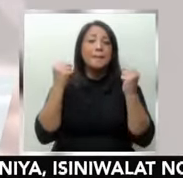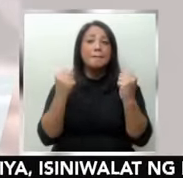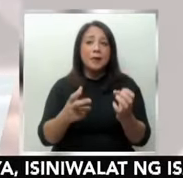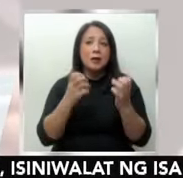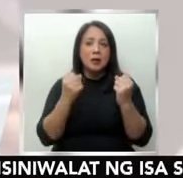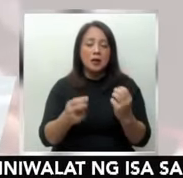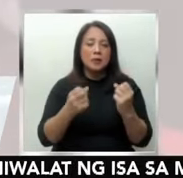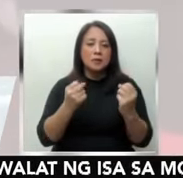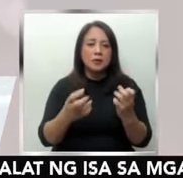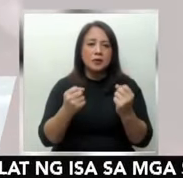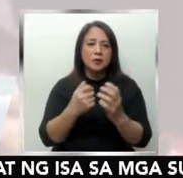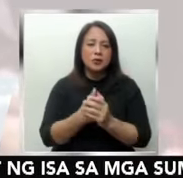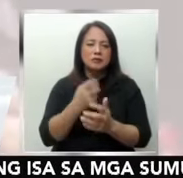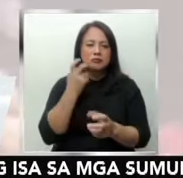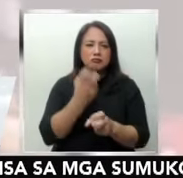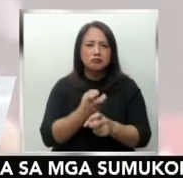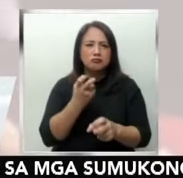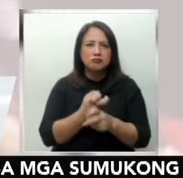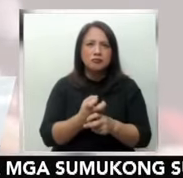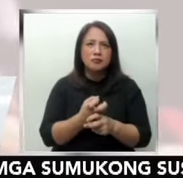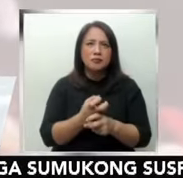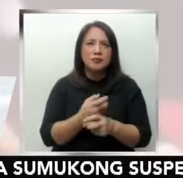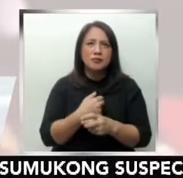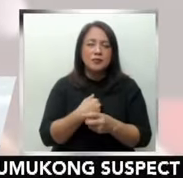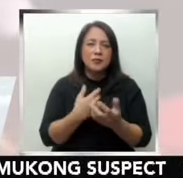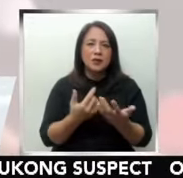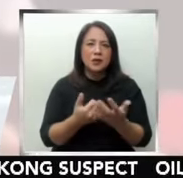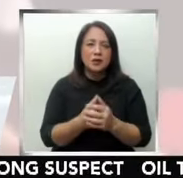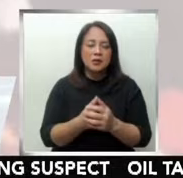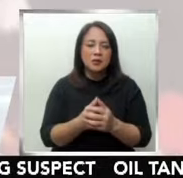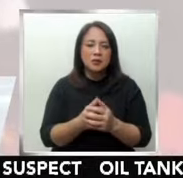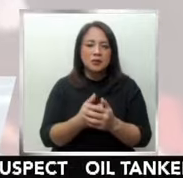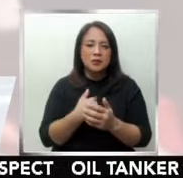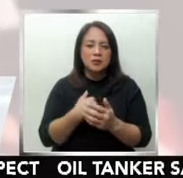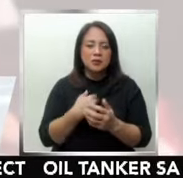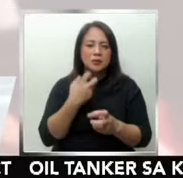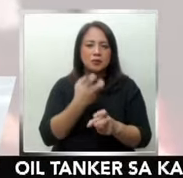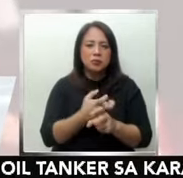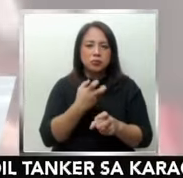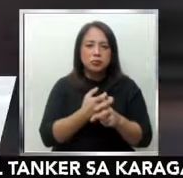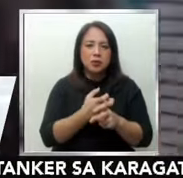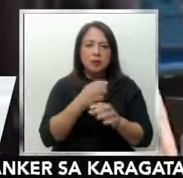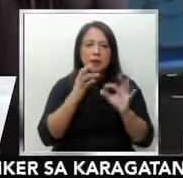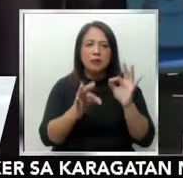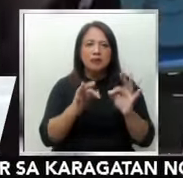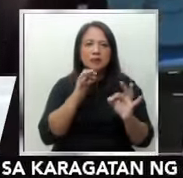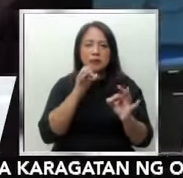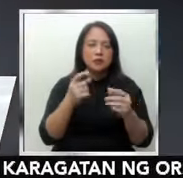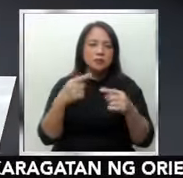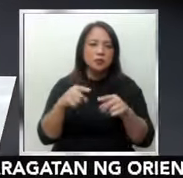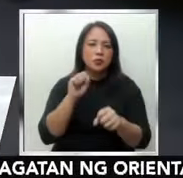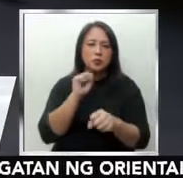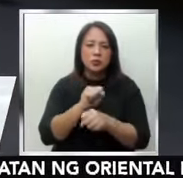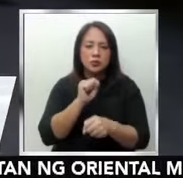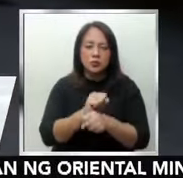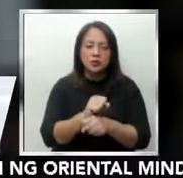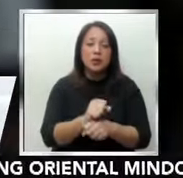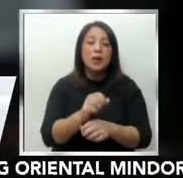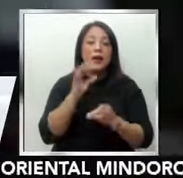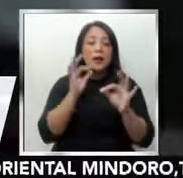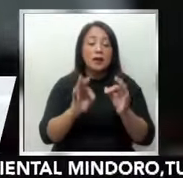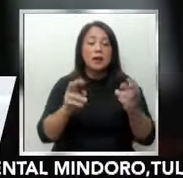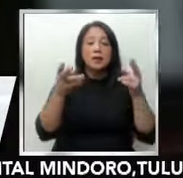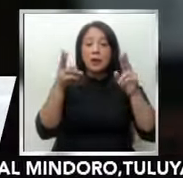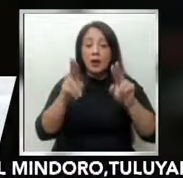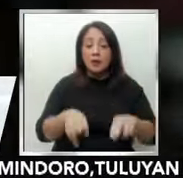naghihirap ah at hindi mas lalo pang maghihirap ag hindi makapasok sa trabaho pero sakaling matuloy ang Strike